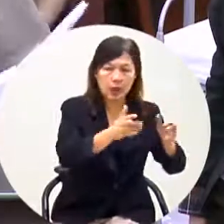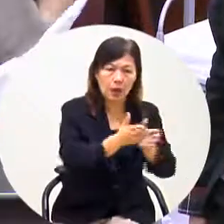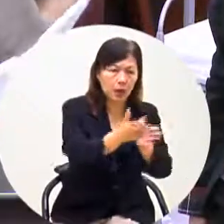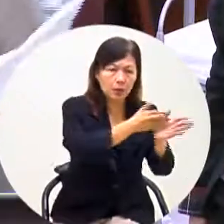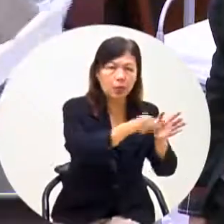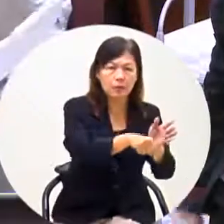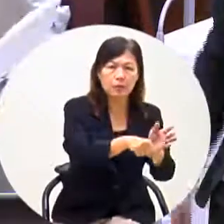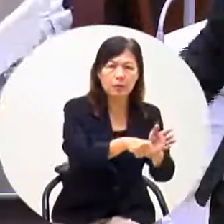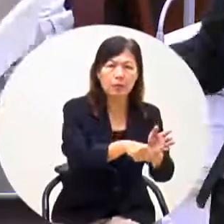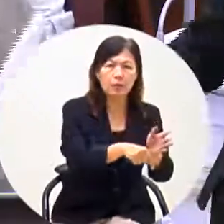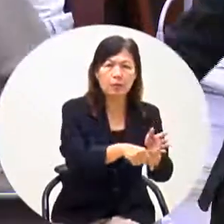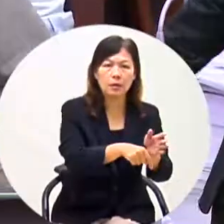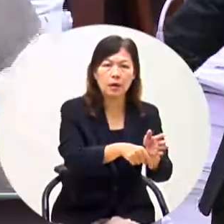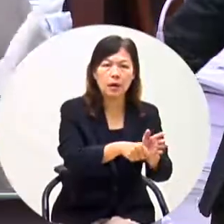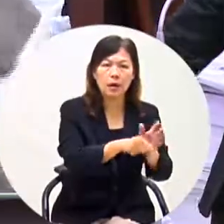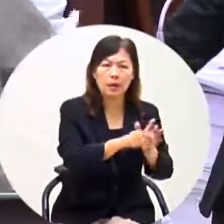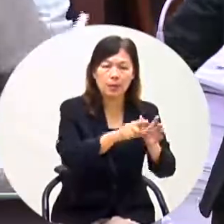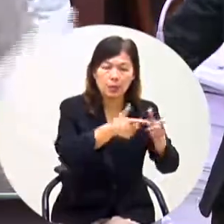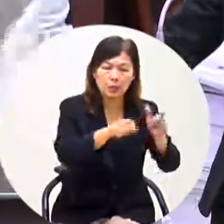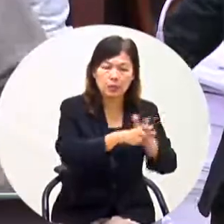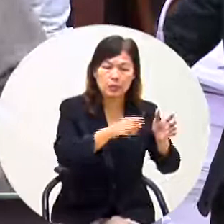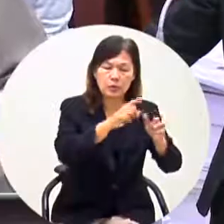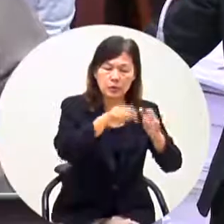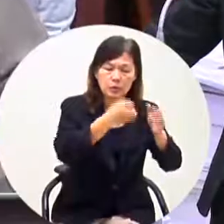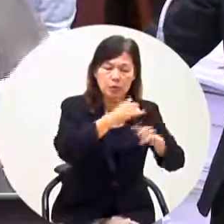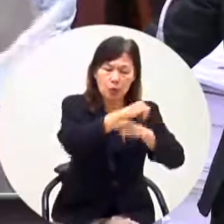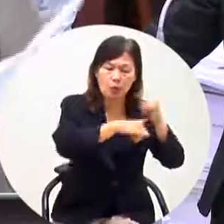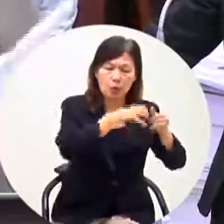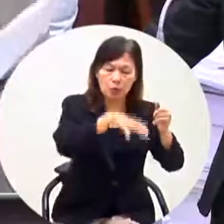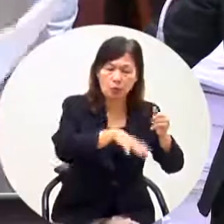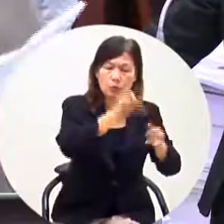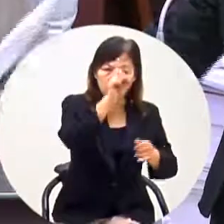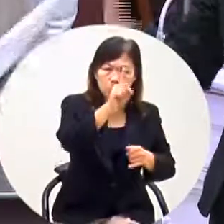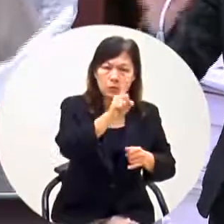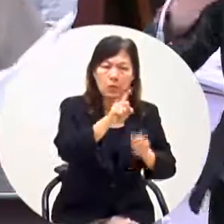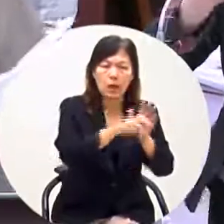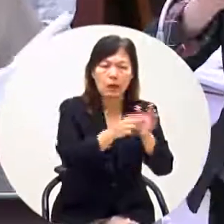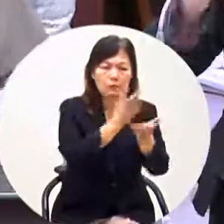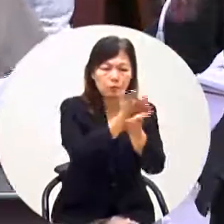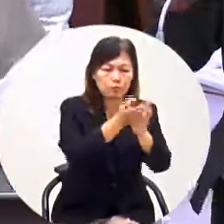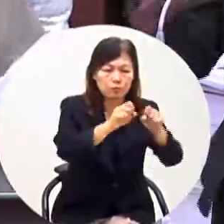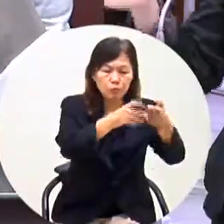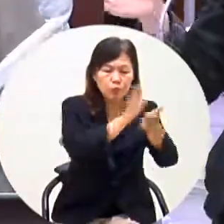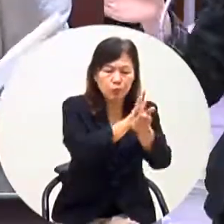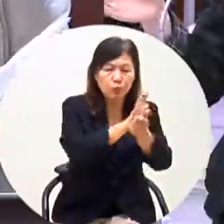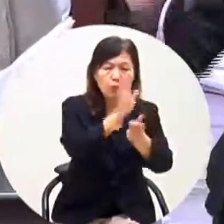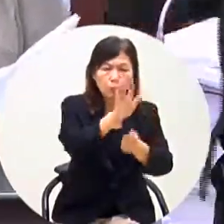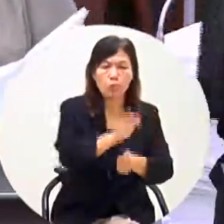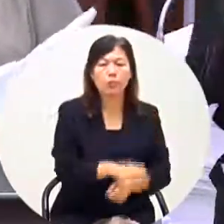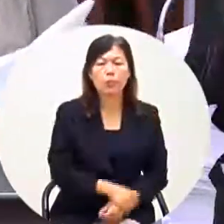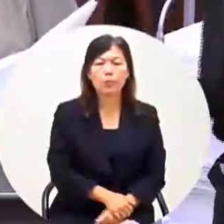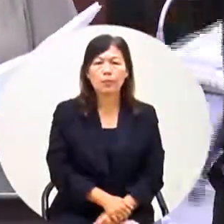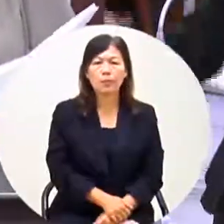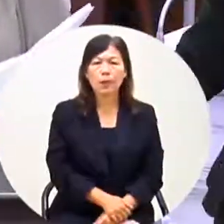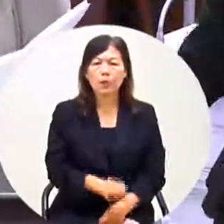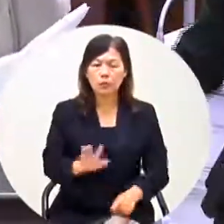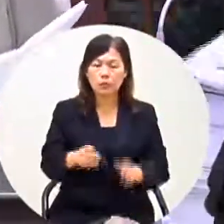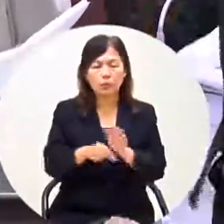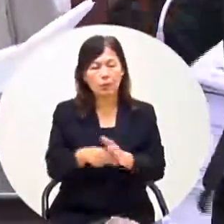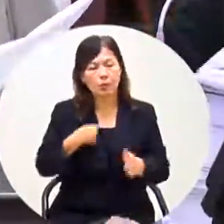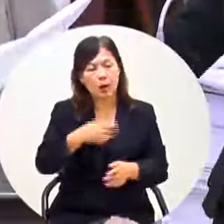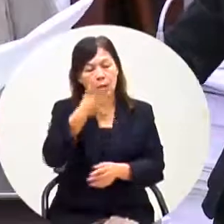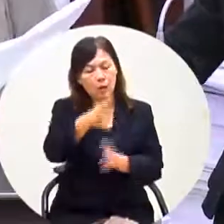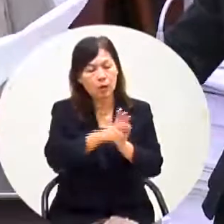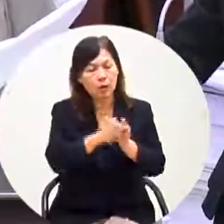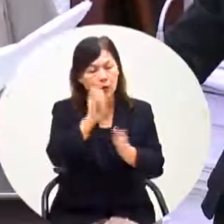里面活动中心，是一个很多元。那所以当时大湾， 所以本席强调啊。八卦这个地方也